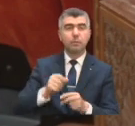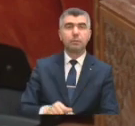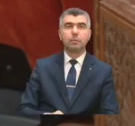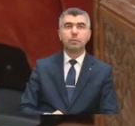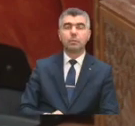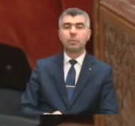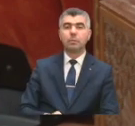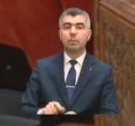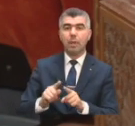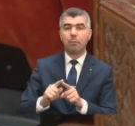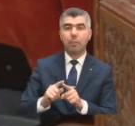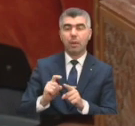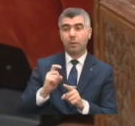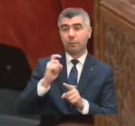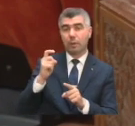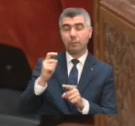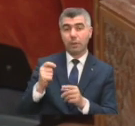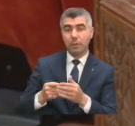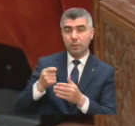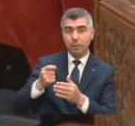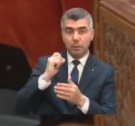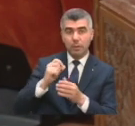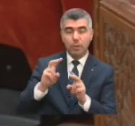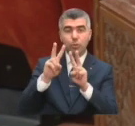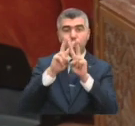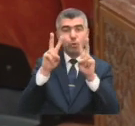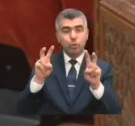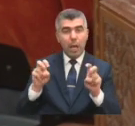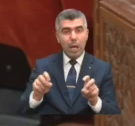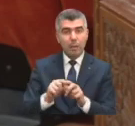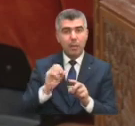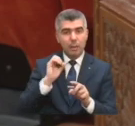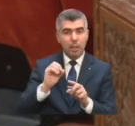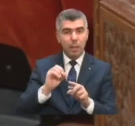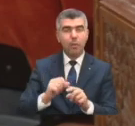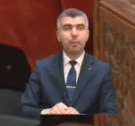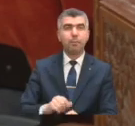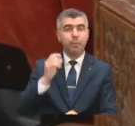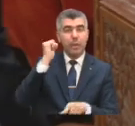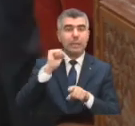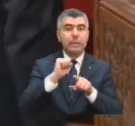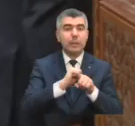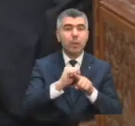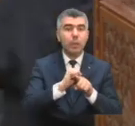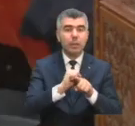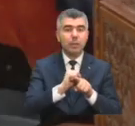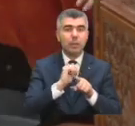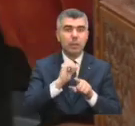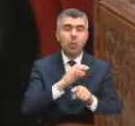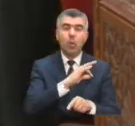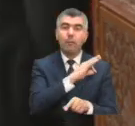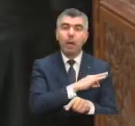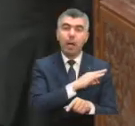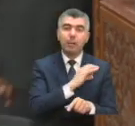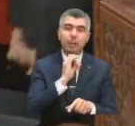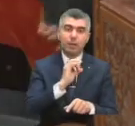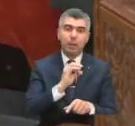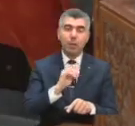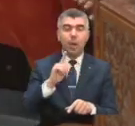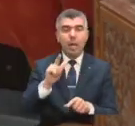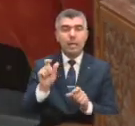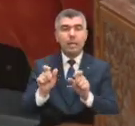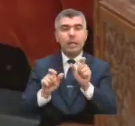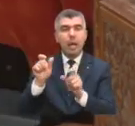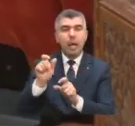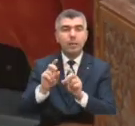هذه المنح ما تبقاش فقط عند حاملي الشهادات، لانه التكوين المهني كيستافدوا منه كذلك الناس اللي ما